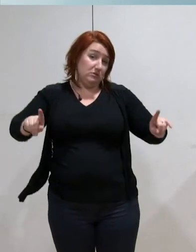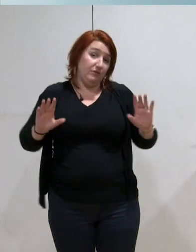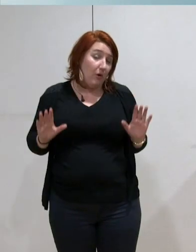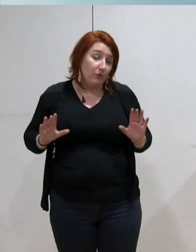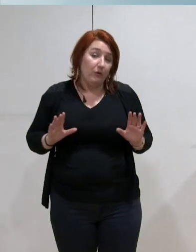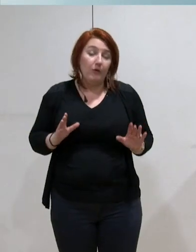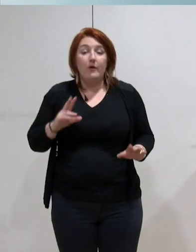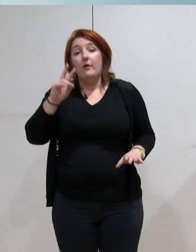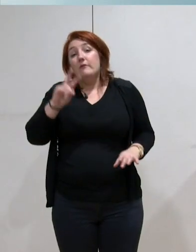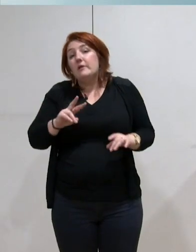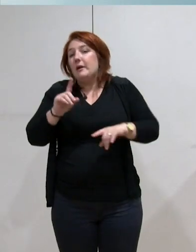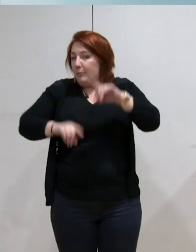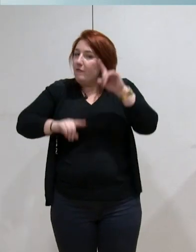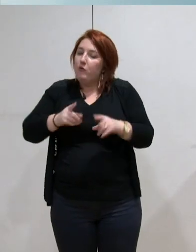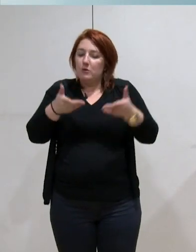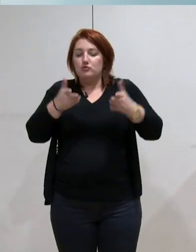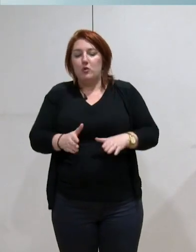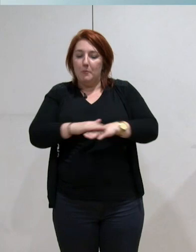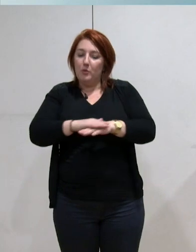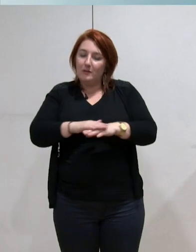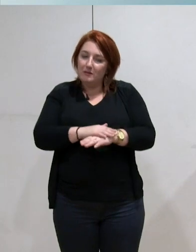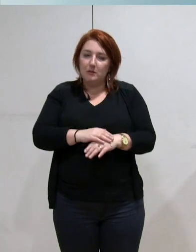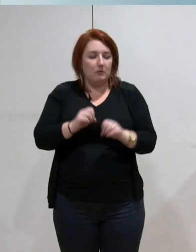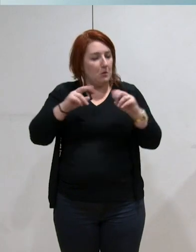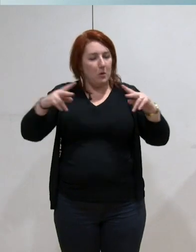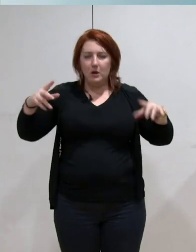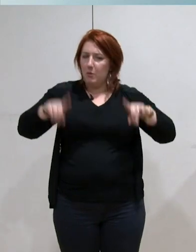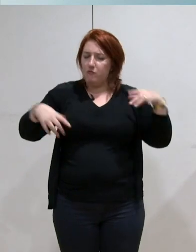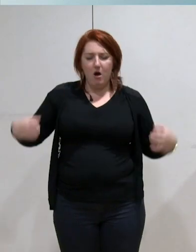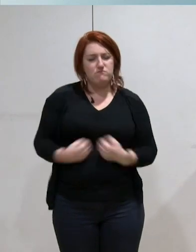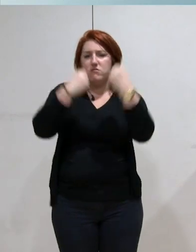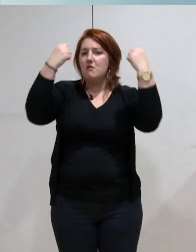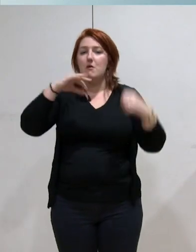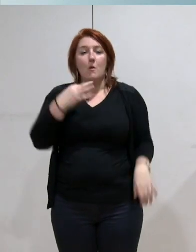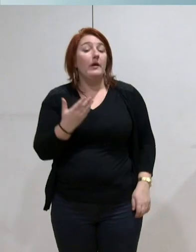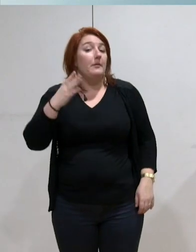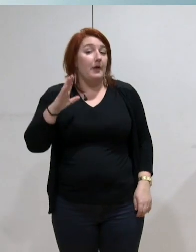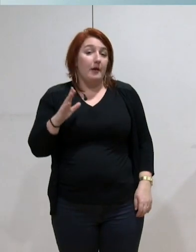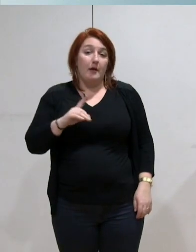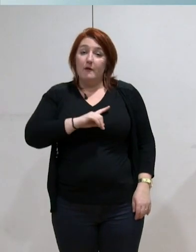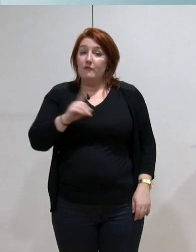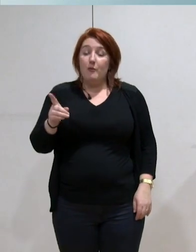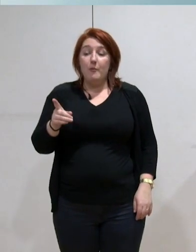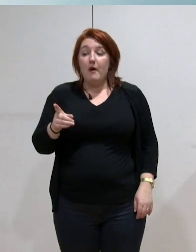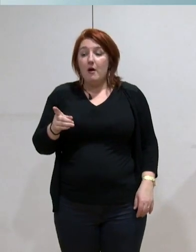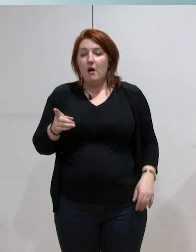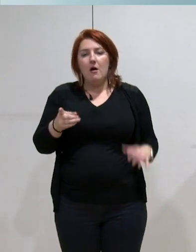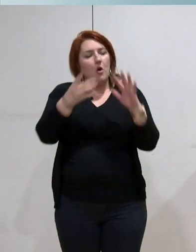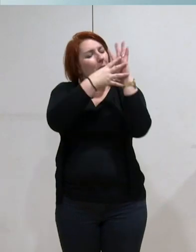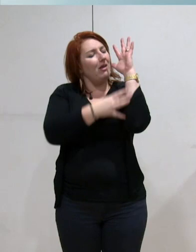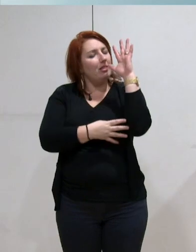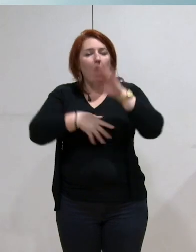confrontations quand on fait des choix politiques mais faut pas manier toutes les toutes les tout tous ces critères là à la